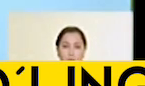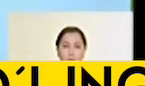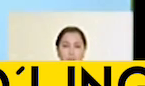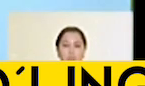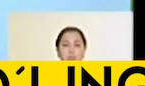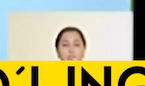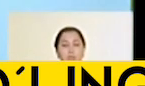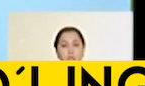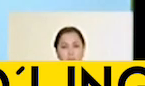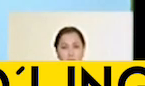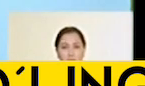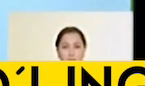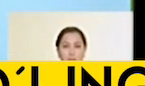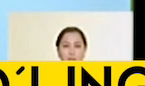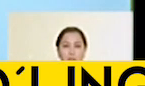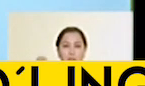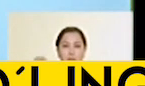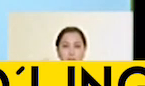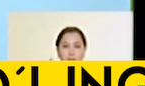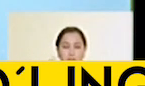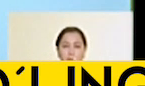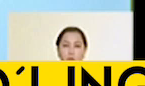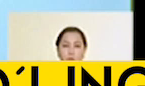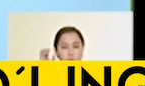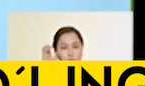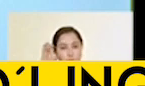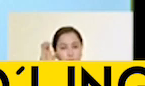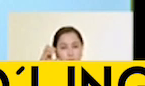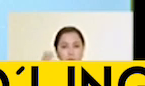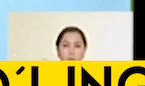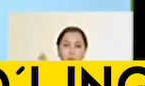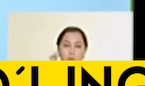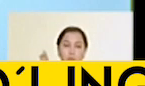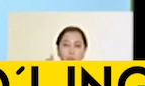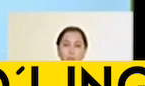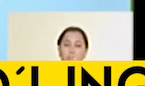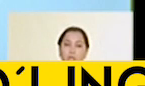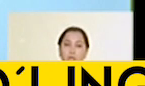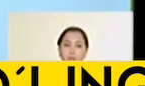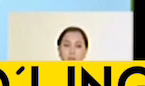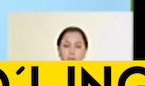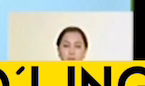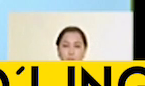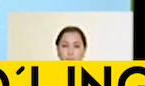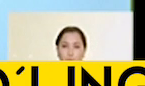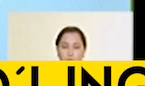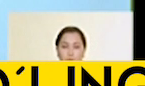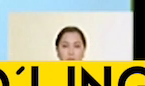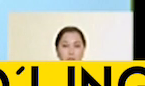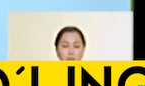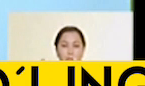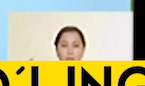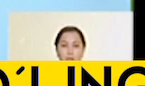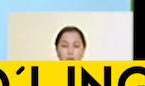6-sessiyasida O'zbekiston Respublikasining davlat mustaqilligi e'lon qilindi